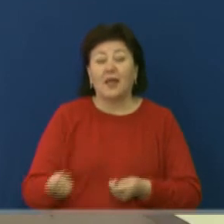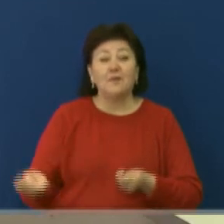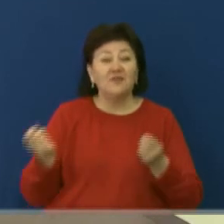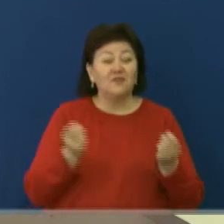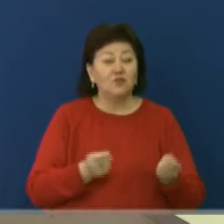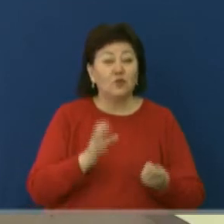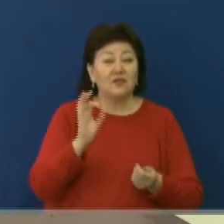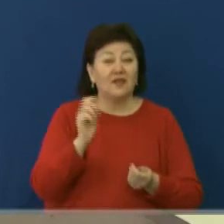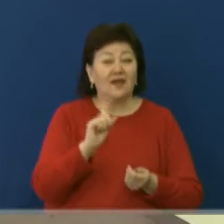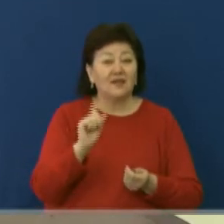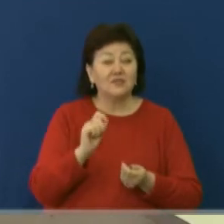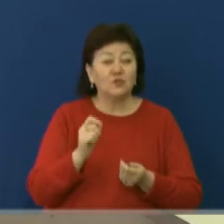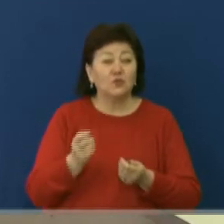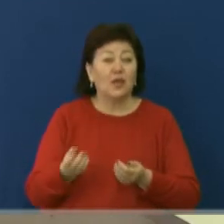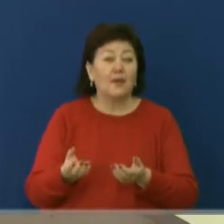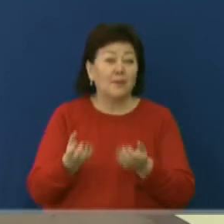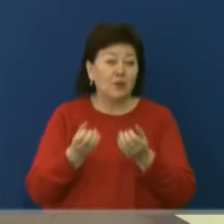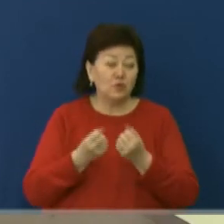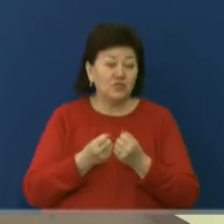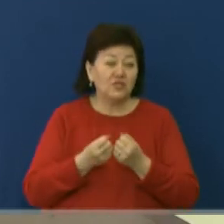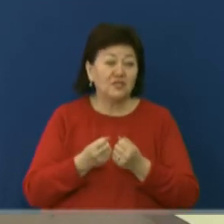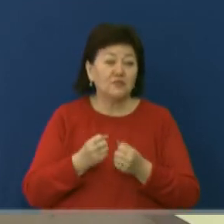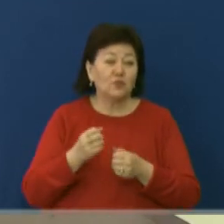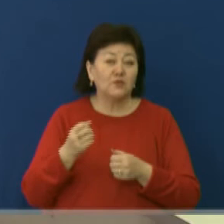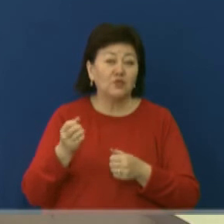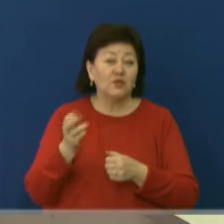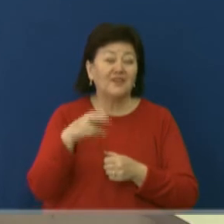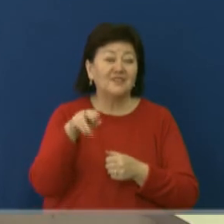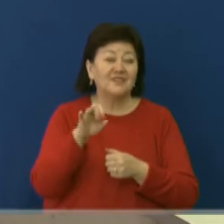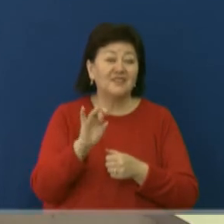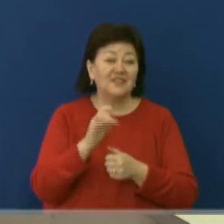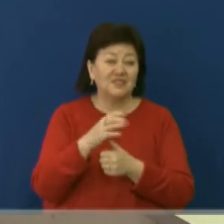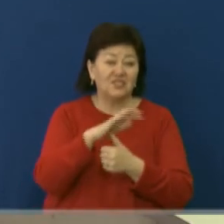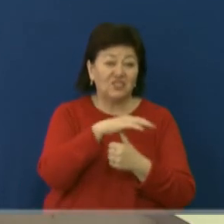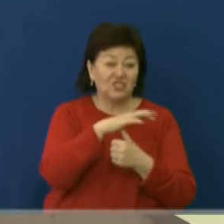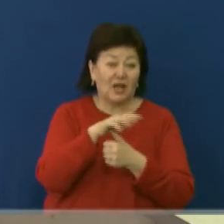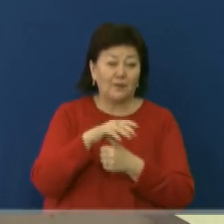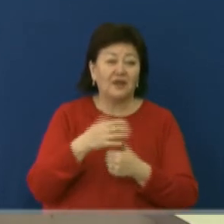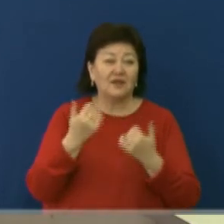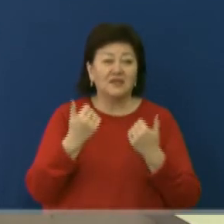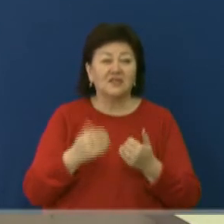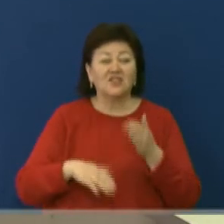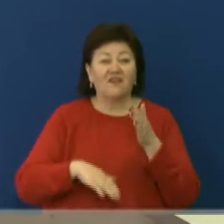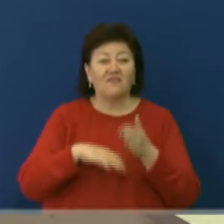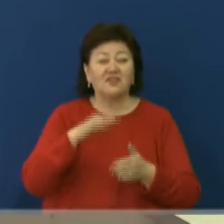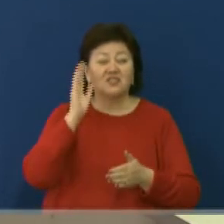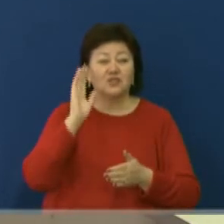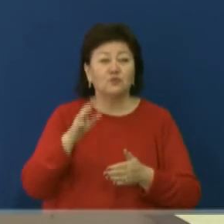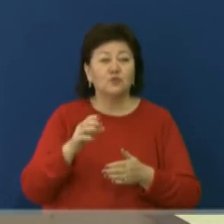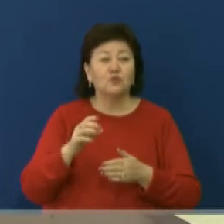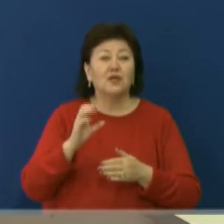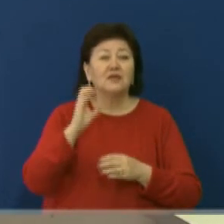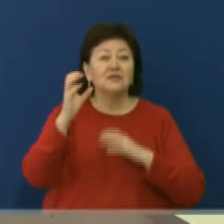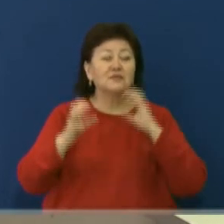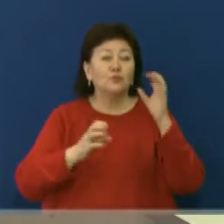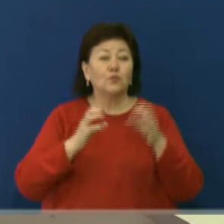Привезенный озон мы получили дирижаблем, то есть капсулой, после которого на геостационарных орбитах выше будут специальные спутники.